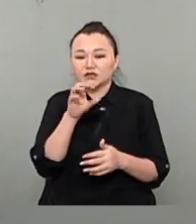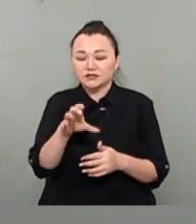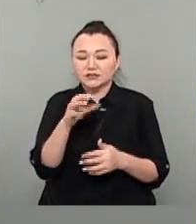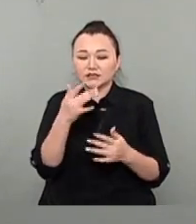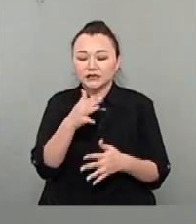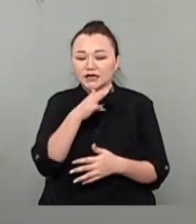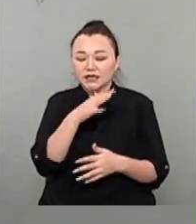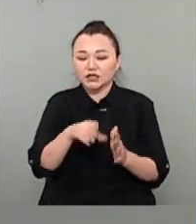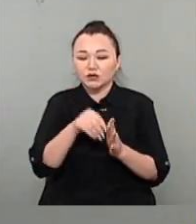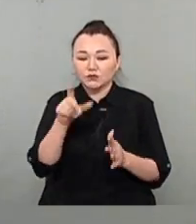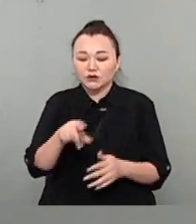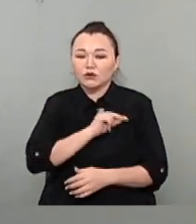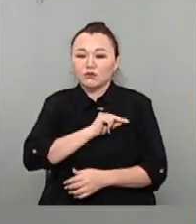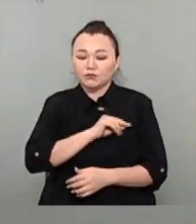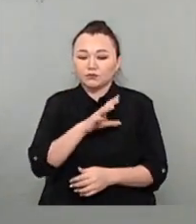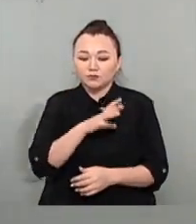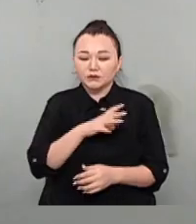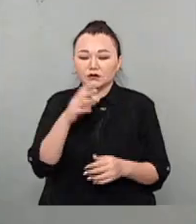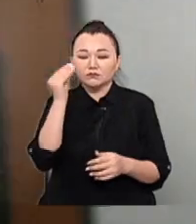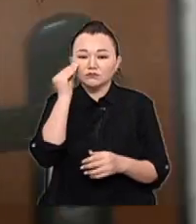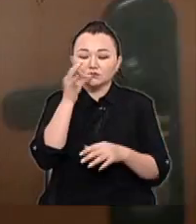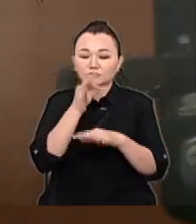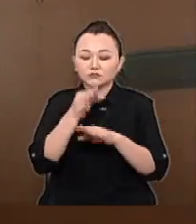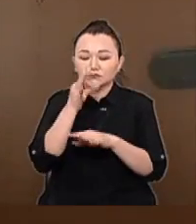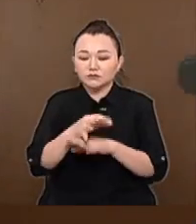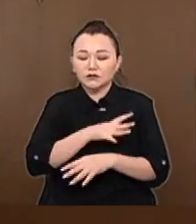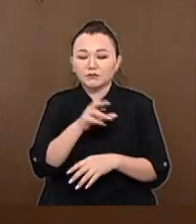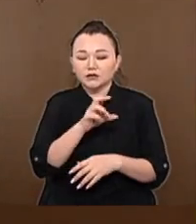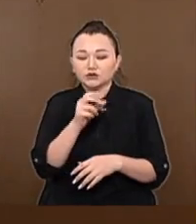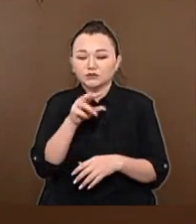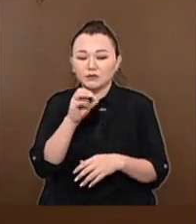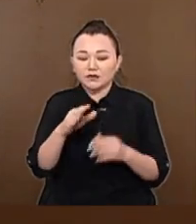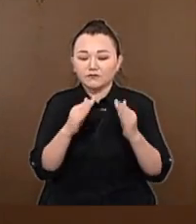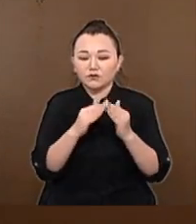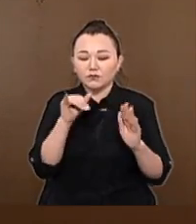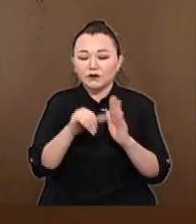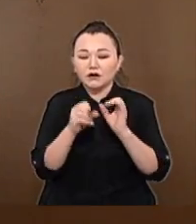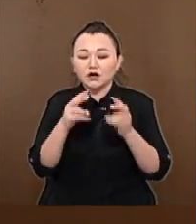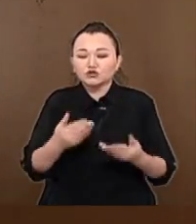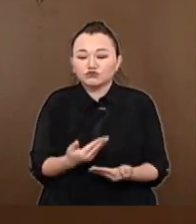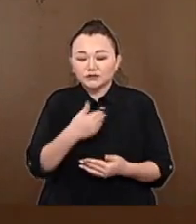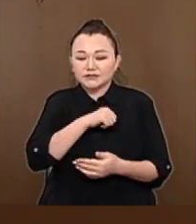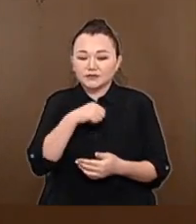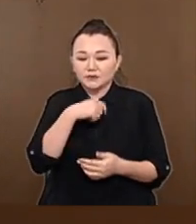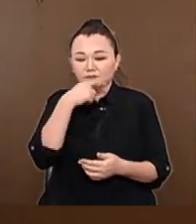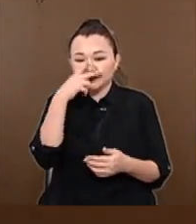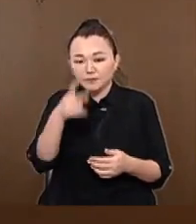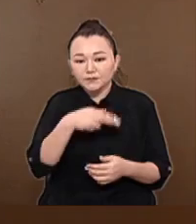жыл депутат болған, қадау-қадау пікірлер айтқан Берік Дүйсенбиновтың үйіне келіп тұрмыз, қалай тұратынын өз көзімізбен